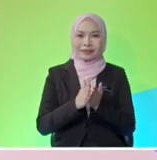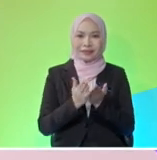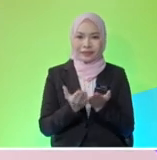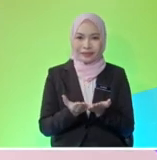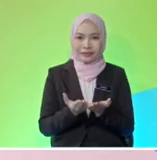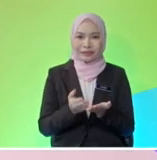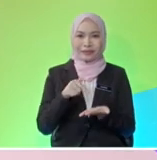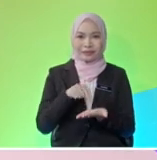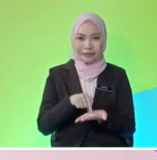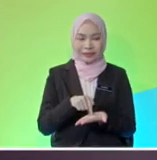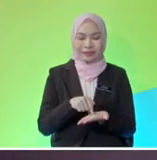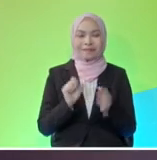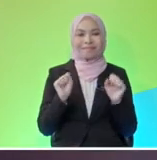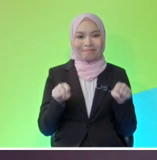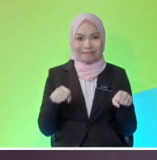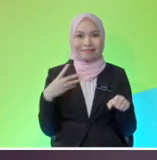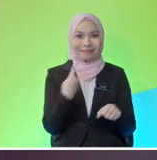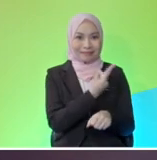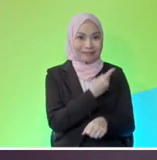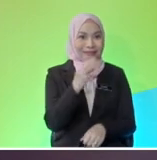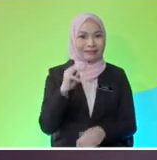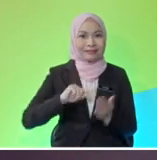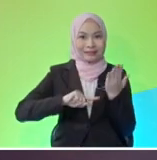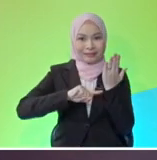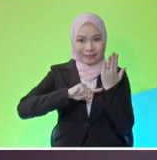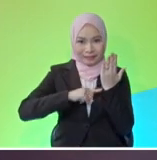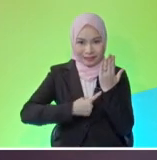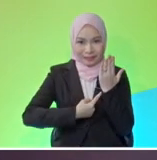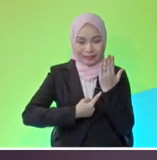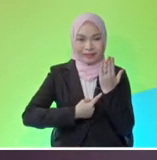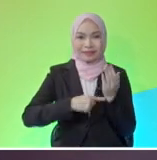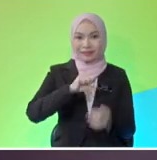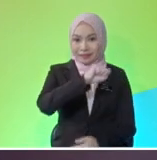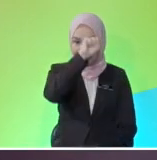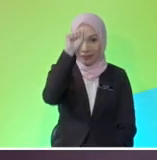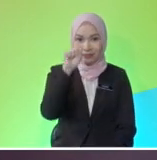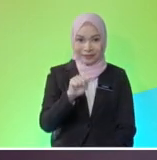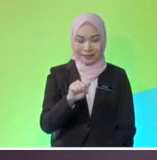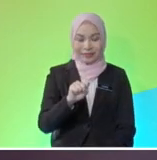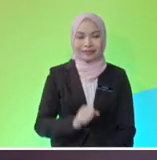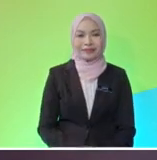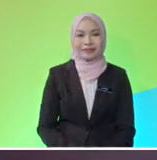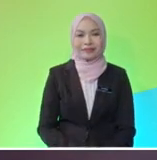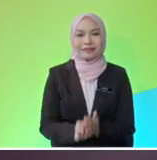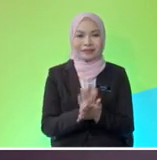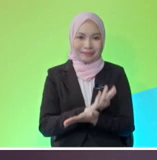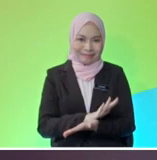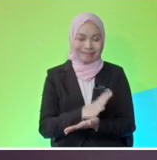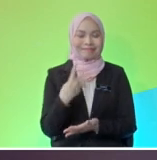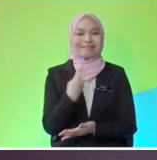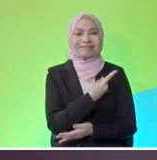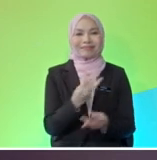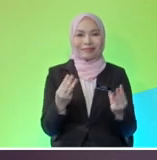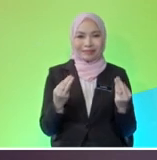ni. Boleh kita mula? Boleh kita mula, cikgu. Tapi kita nak minta juga bantuan murid-murid kita rumah untuk sama-sama bantu kita